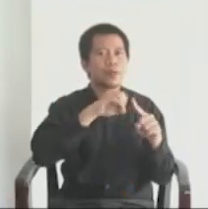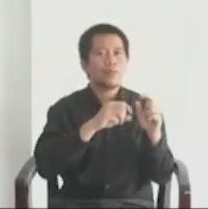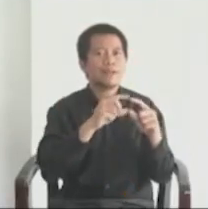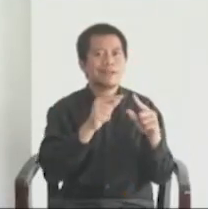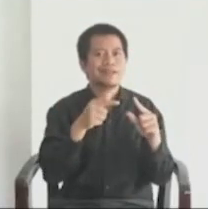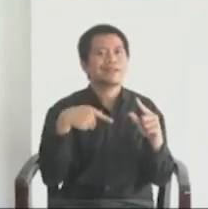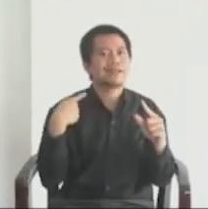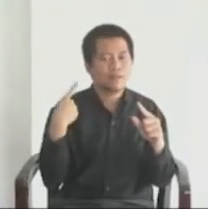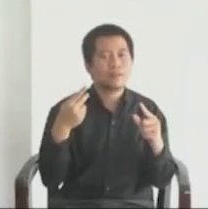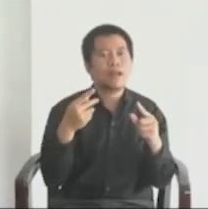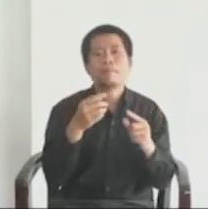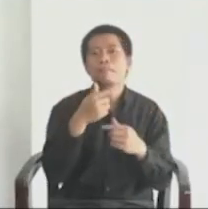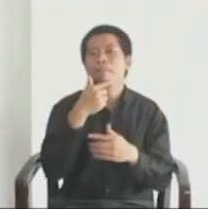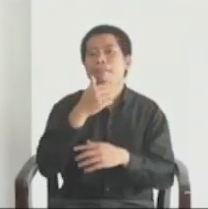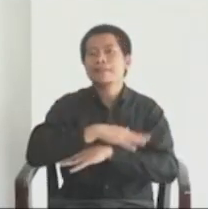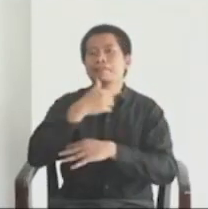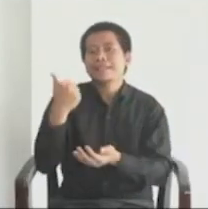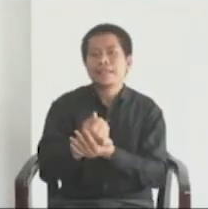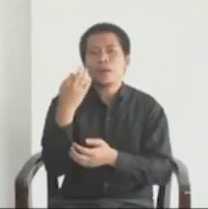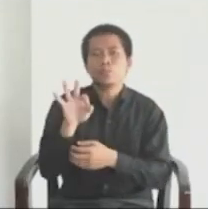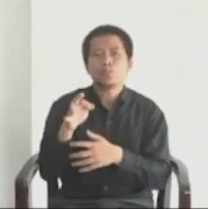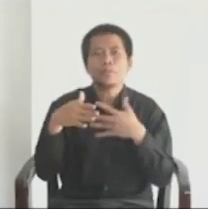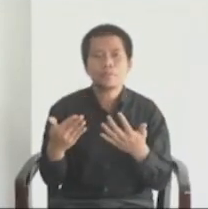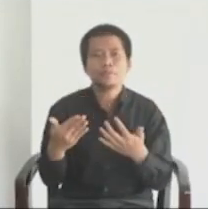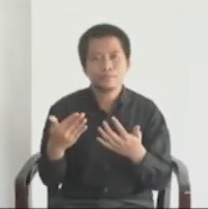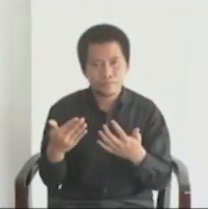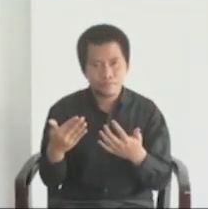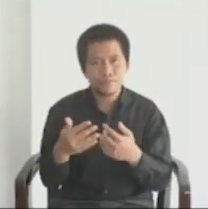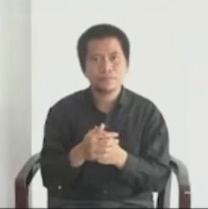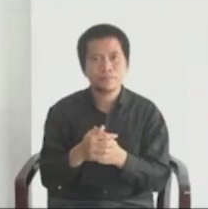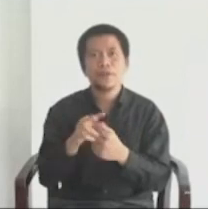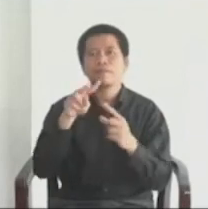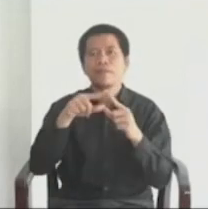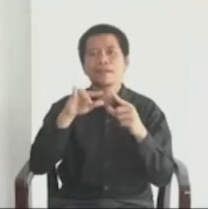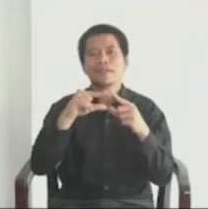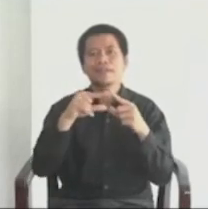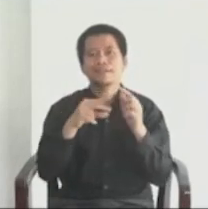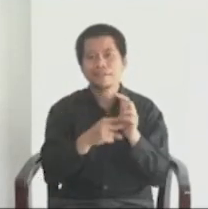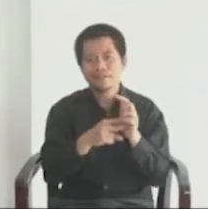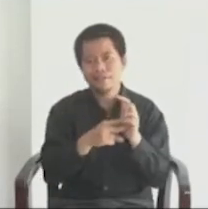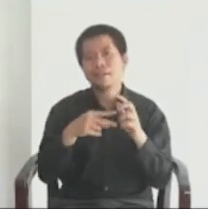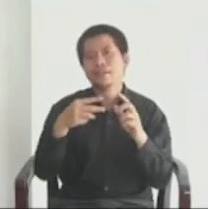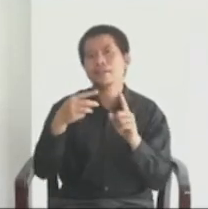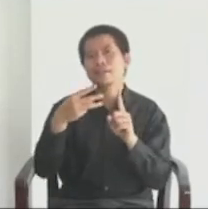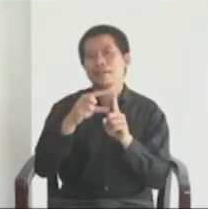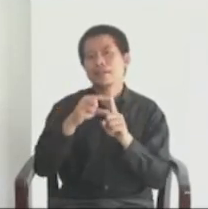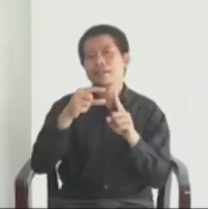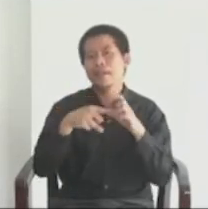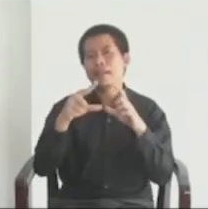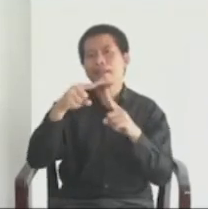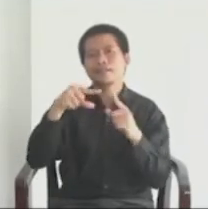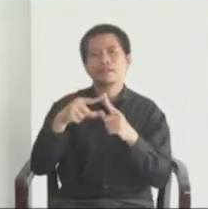Berita paling penting, paling baru hari ini adalah varian Delta sudah hadir di Jawa Barat. Ini menandakan kita